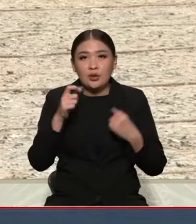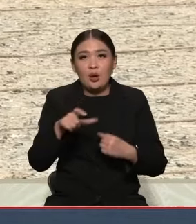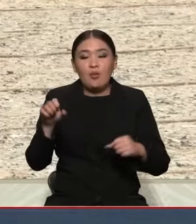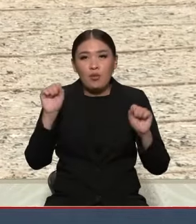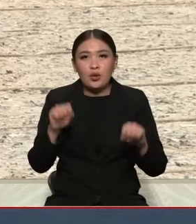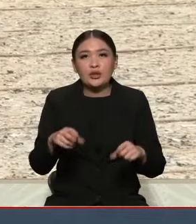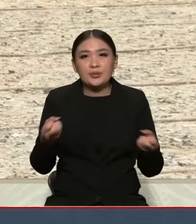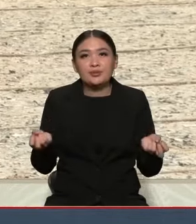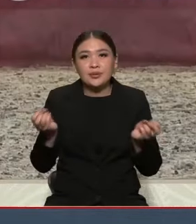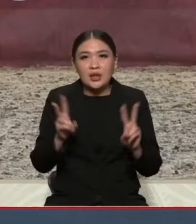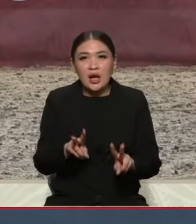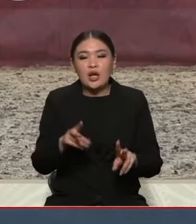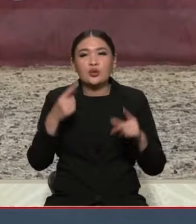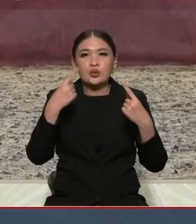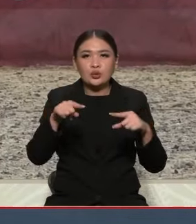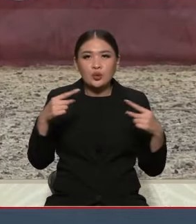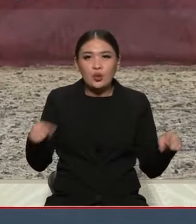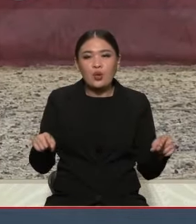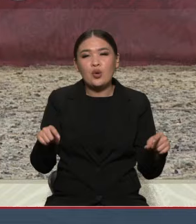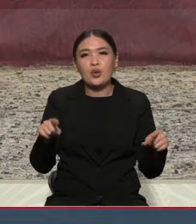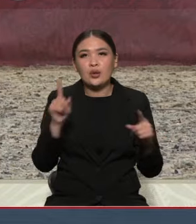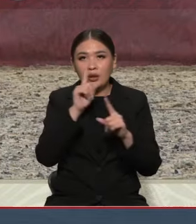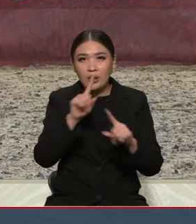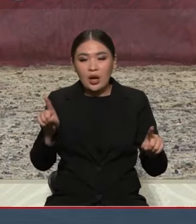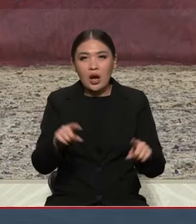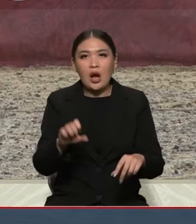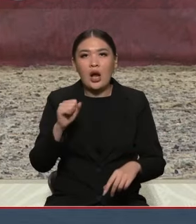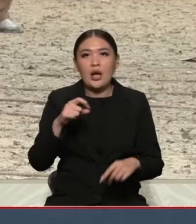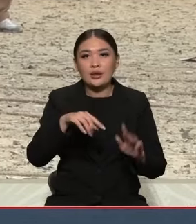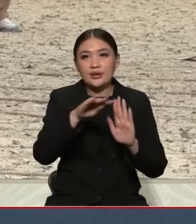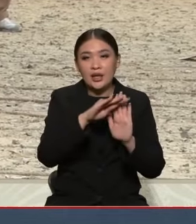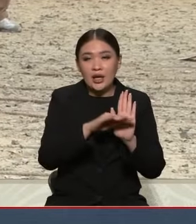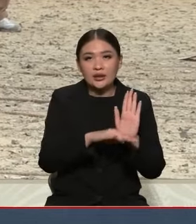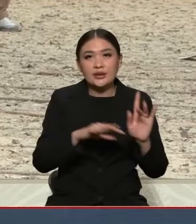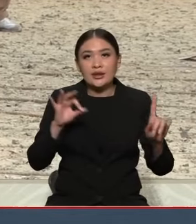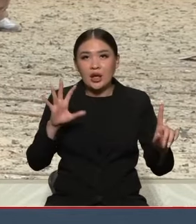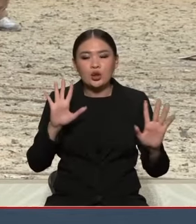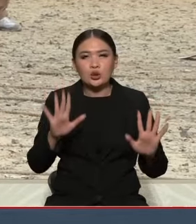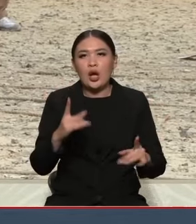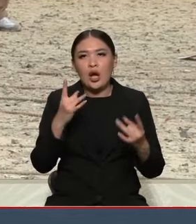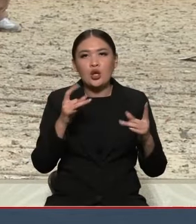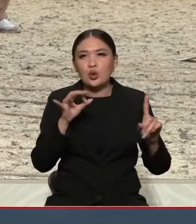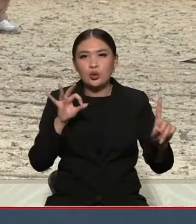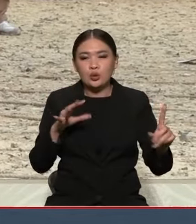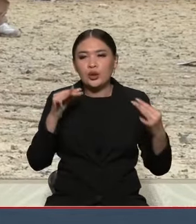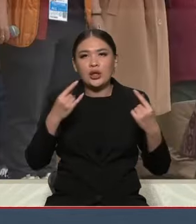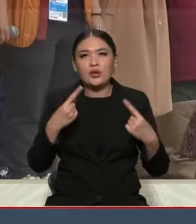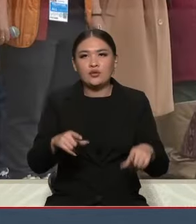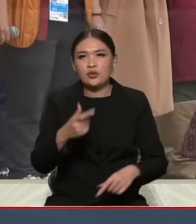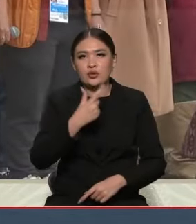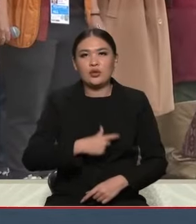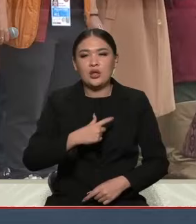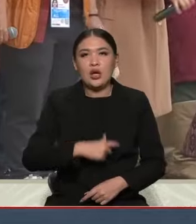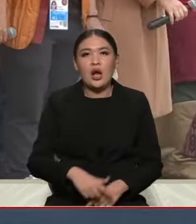использовать специальные прицелы и другое современное оборудование, то в традиционном стиле у стрелков только обычный лук и его навыки.